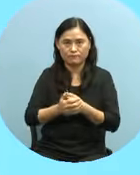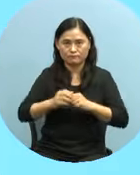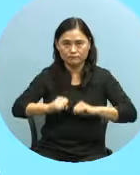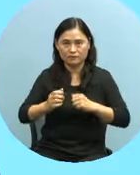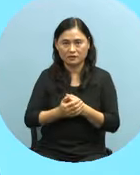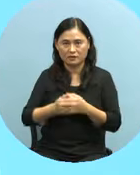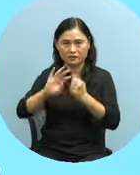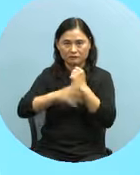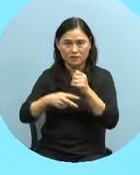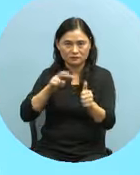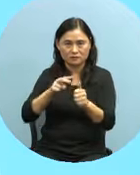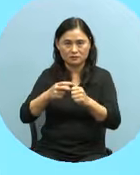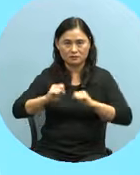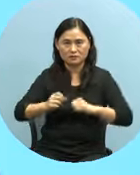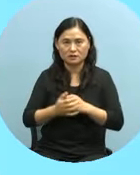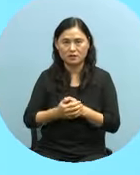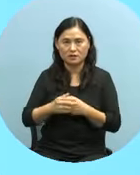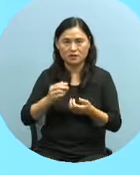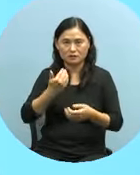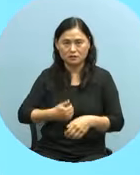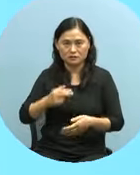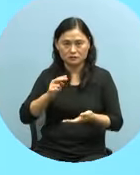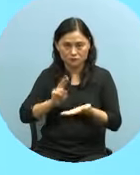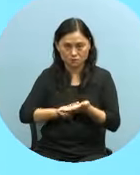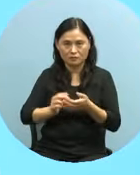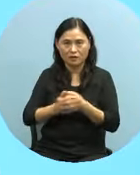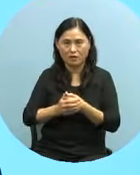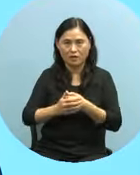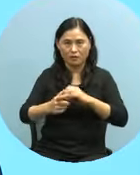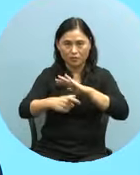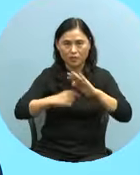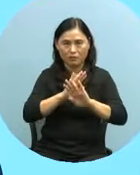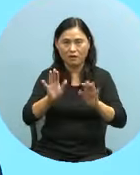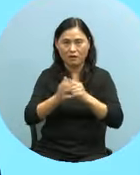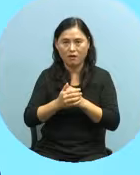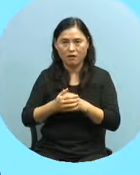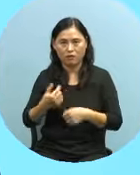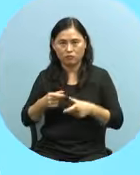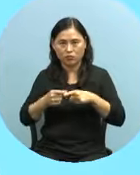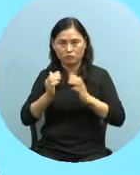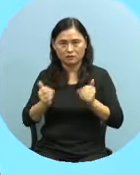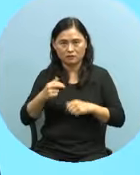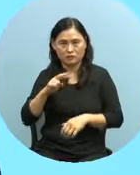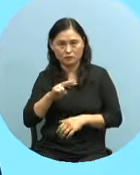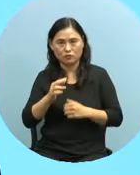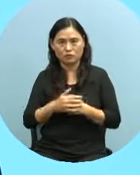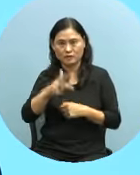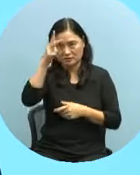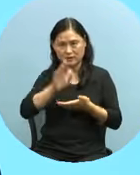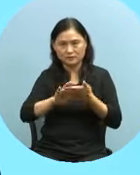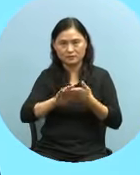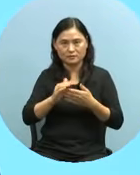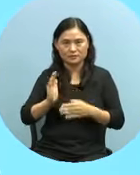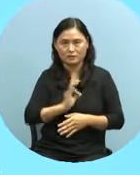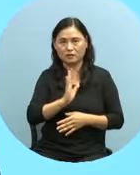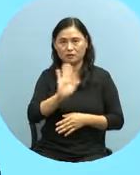治，秉持誠信，廉潔守法，公正客觀，政治